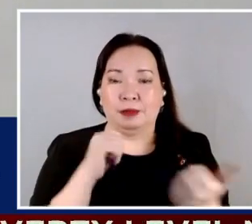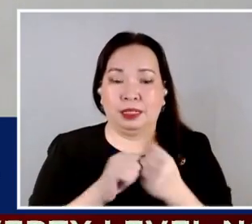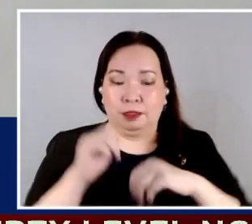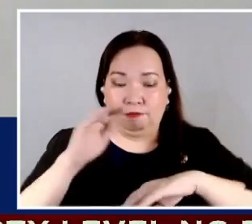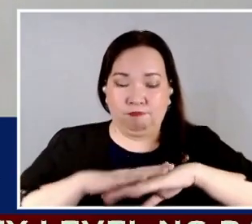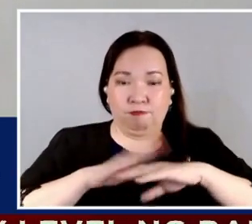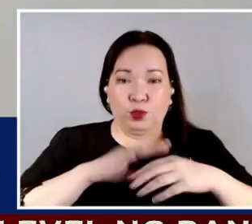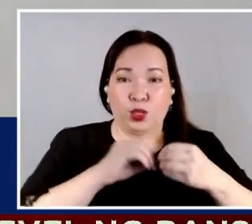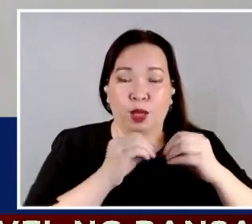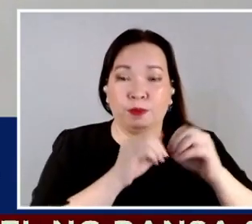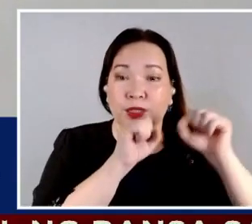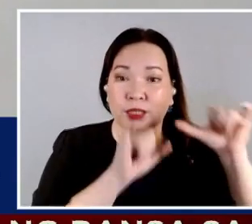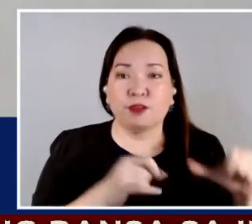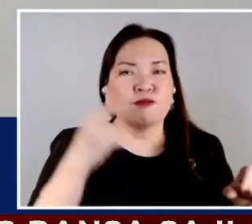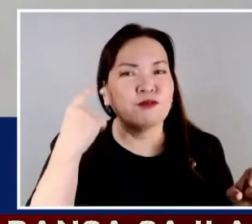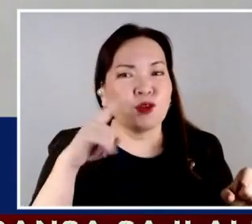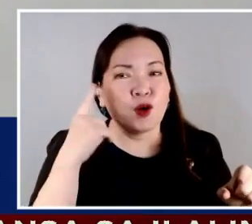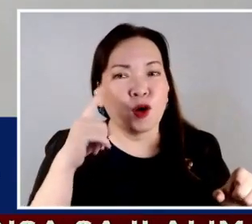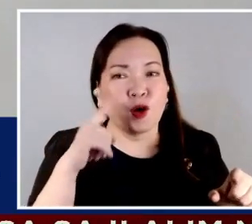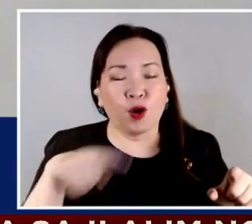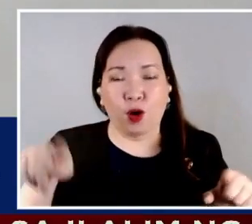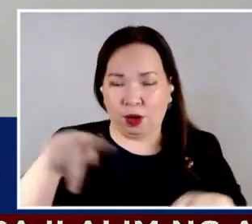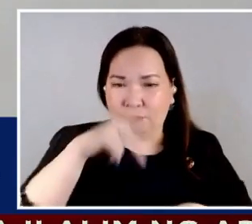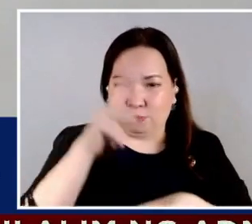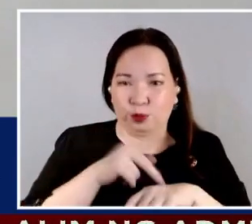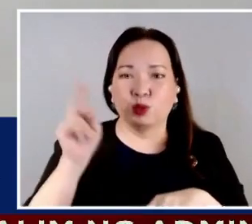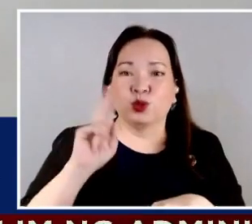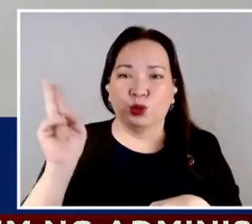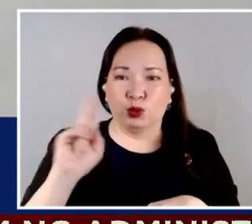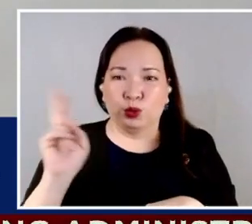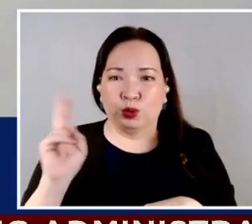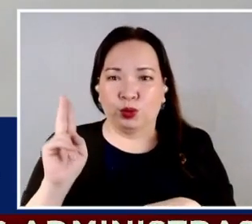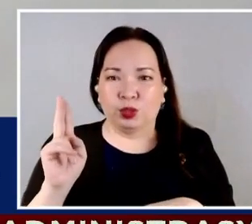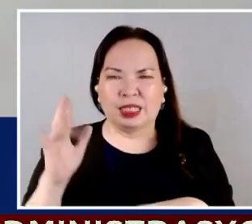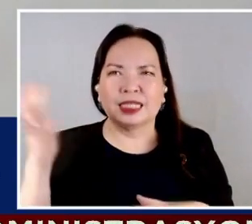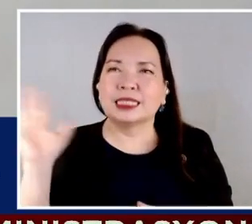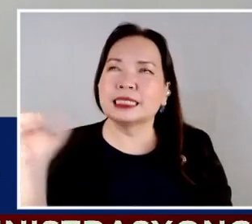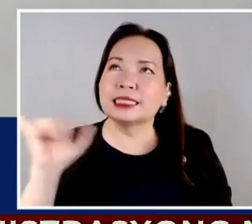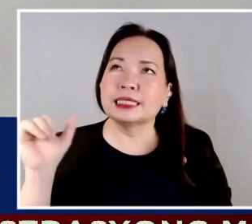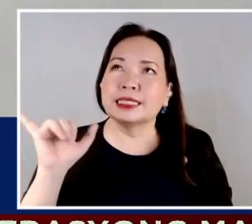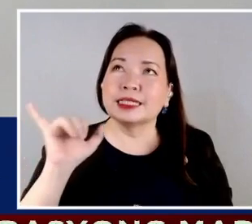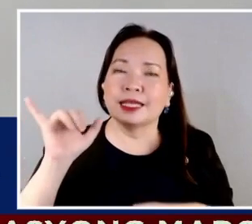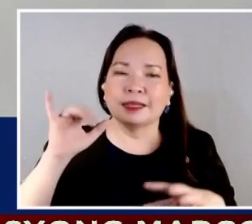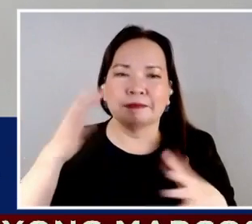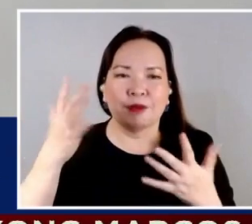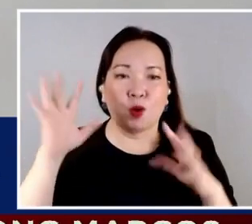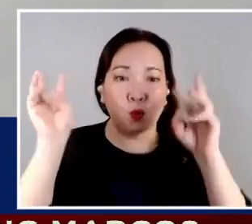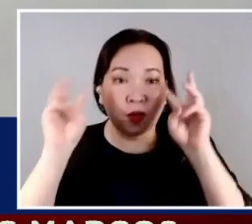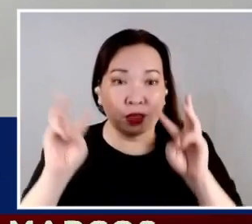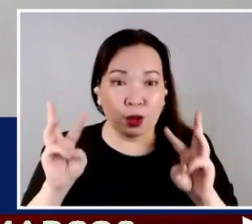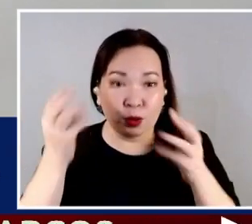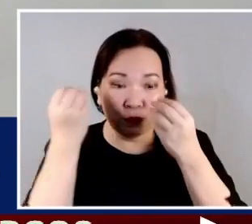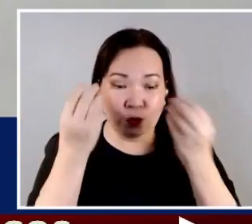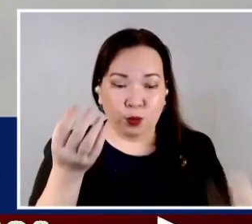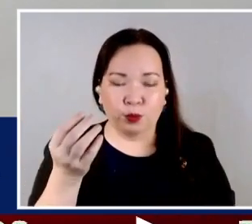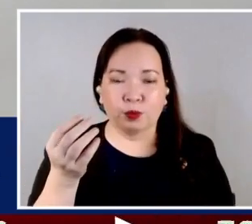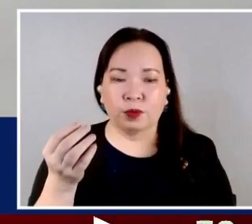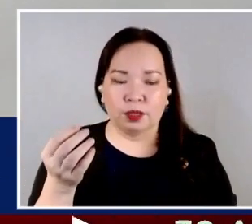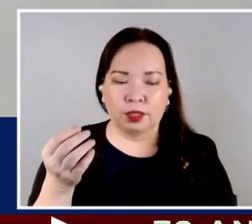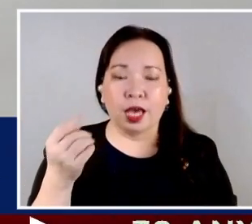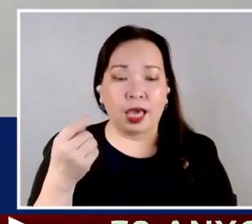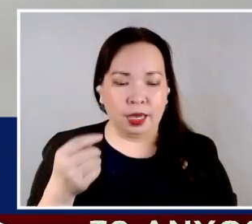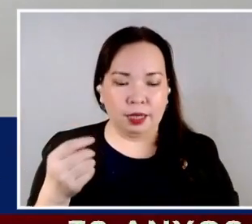system gagamitin na lang ito ng ating bansa parang pag-asa storm signals na lang siya. Nasasabihin na